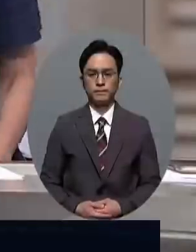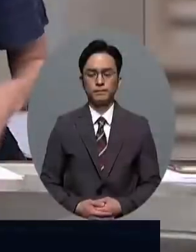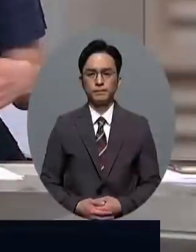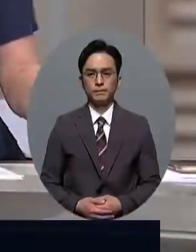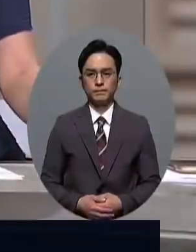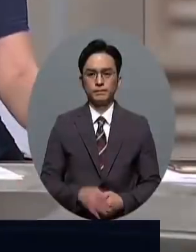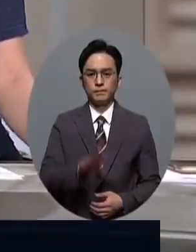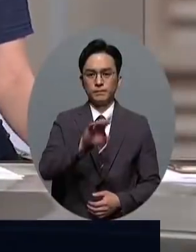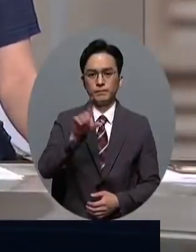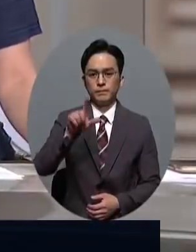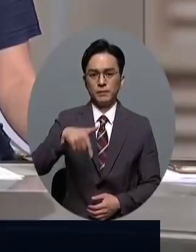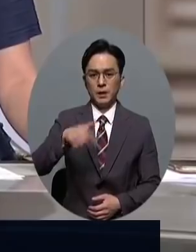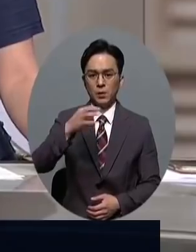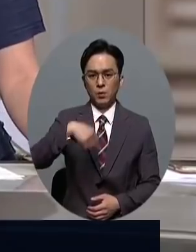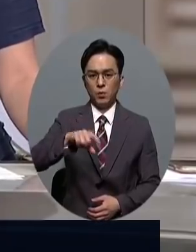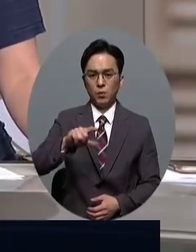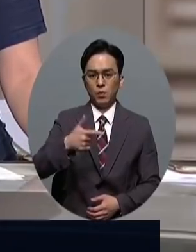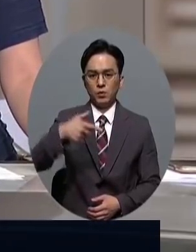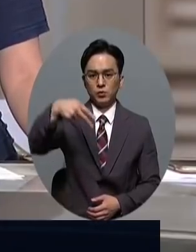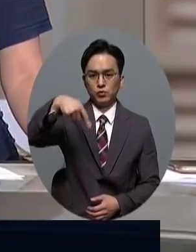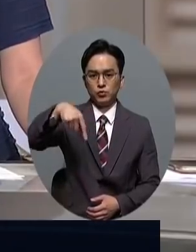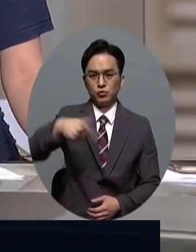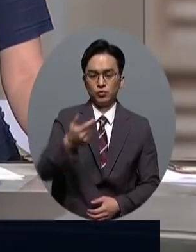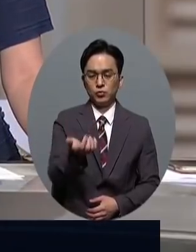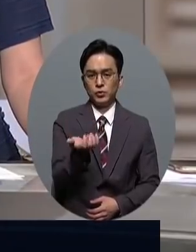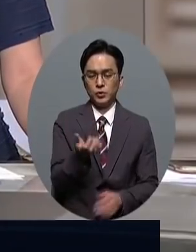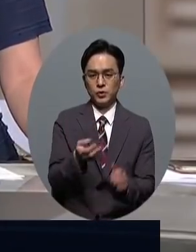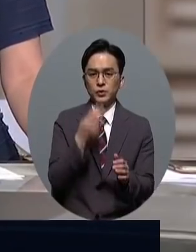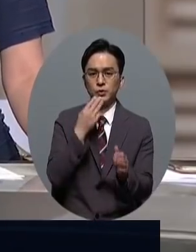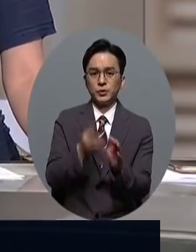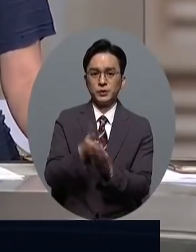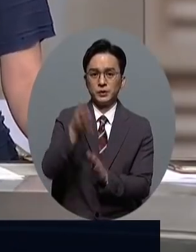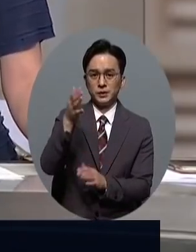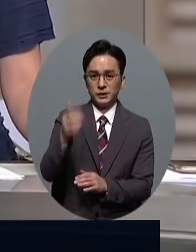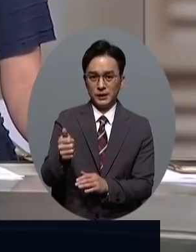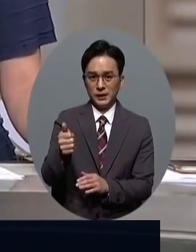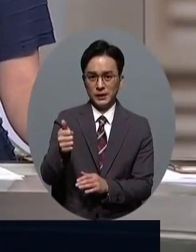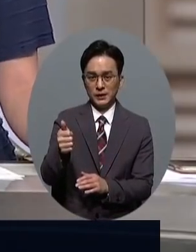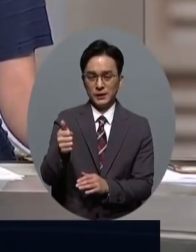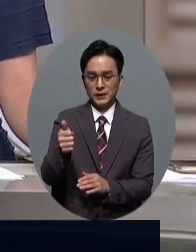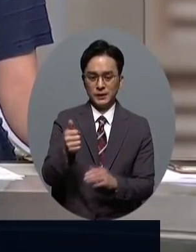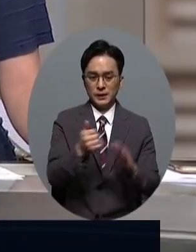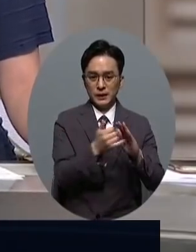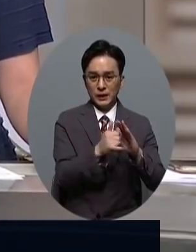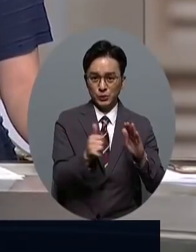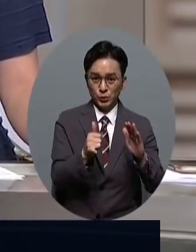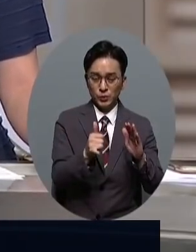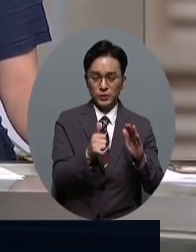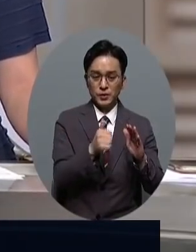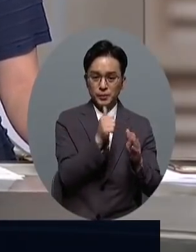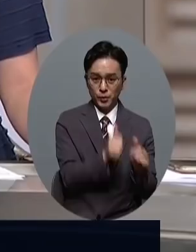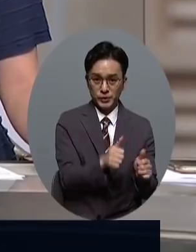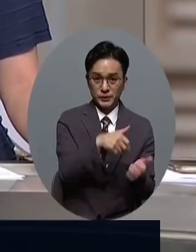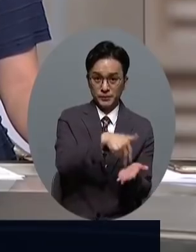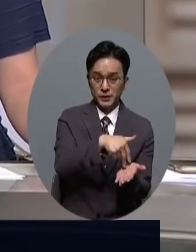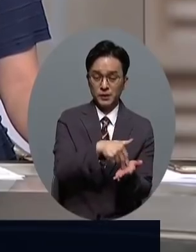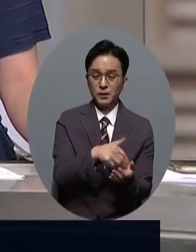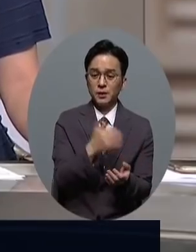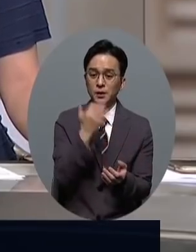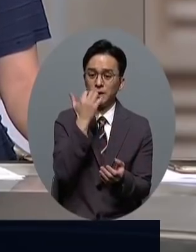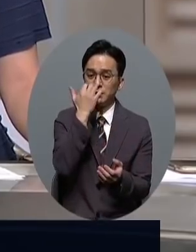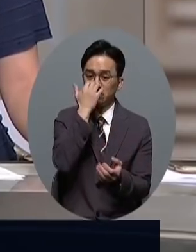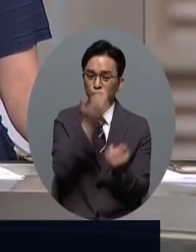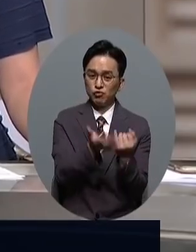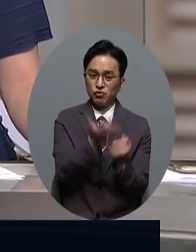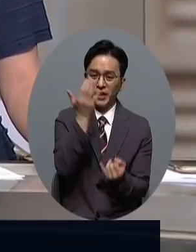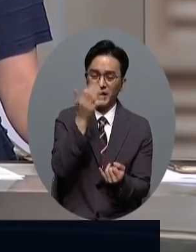네, 박원순 전 시장 유족 측은 성추행과 성폭행이라는 표현은 허위 사실이다 이렇게 주장을 하고 있거든요. 성폭력 뭐 세